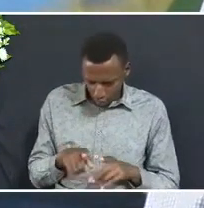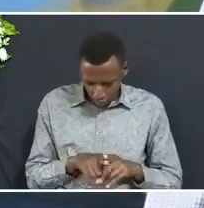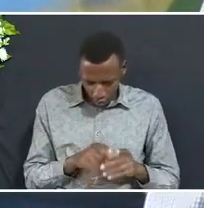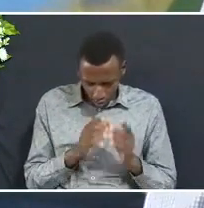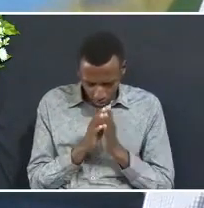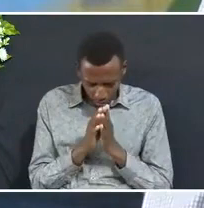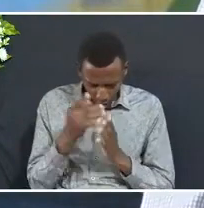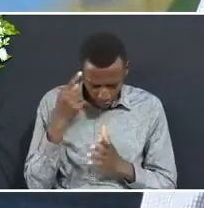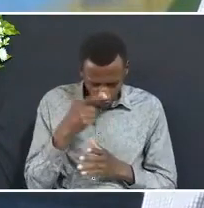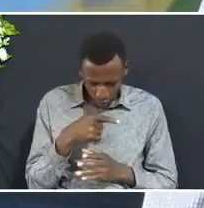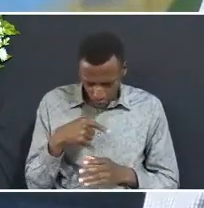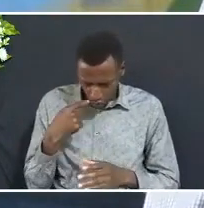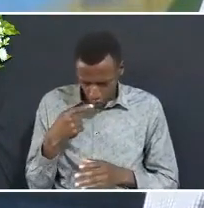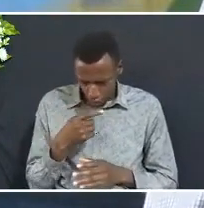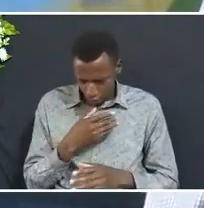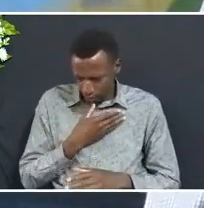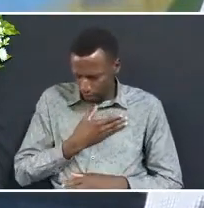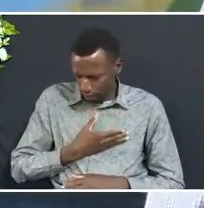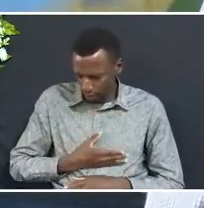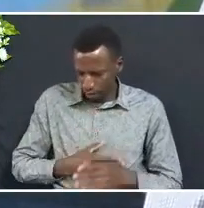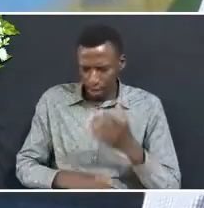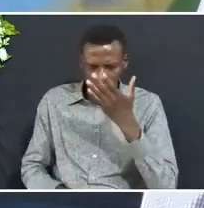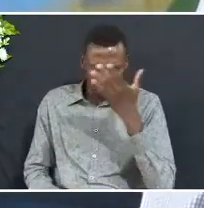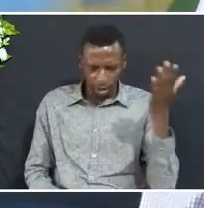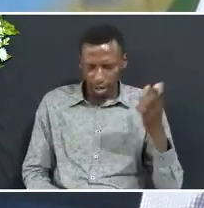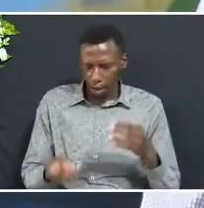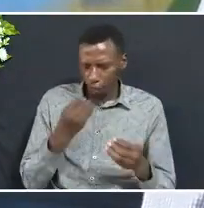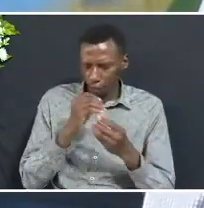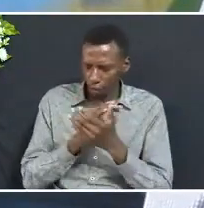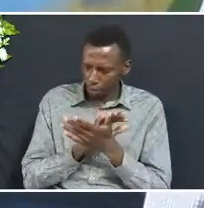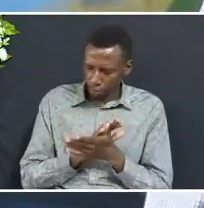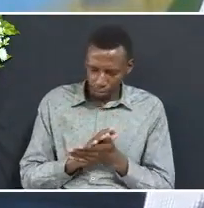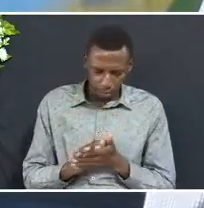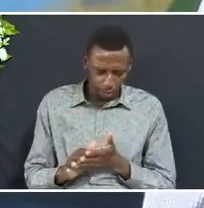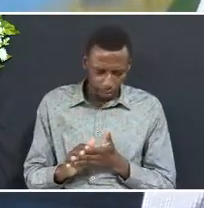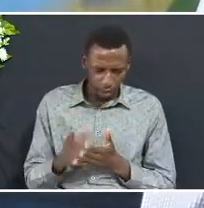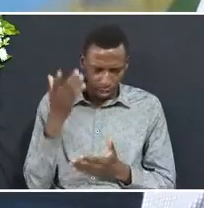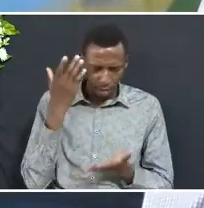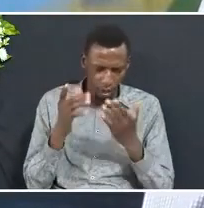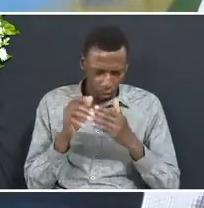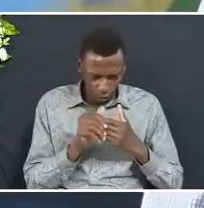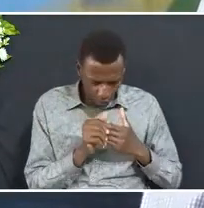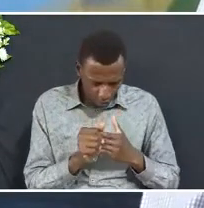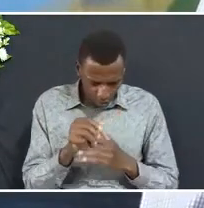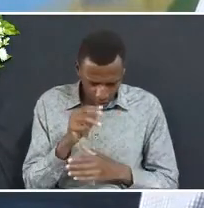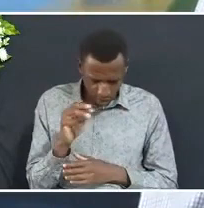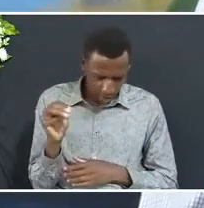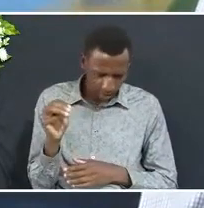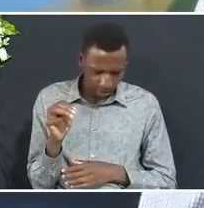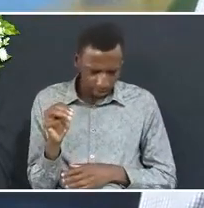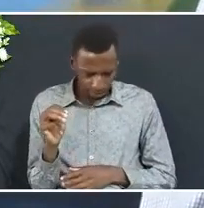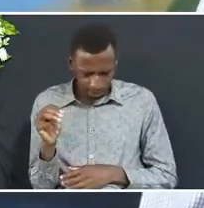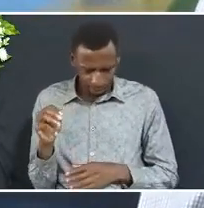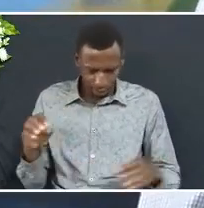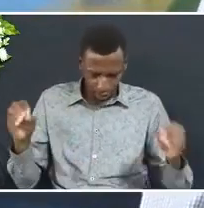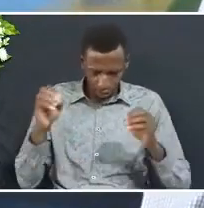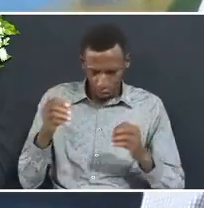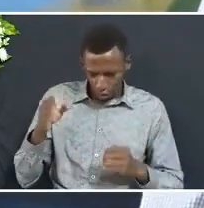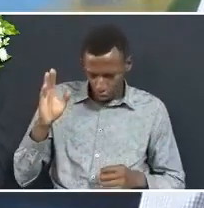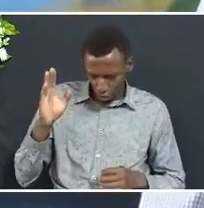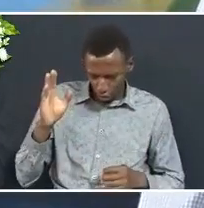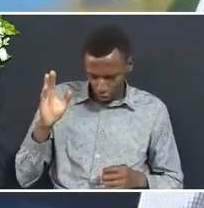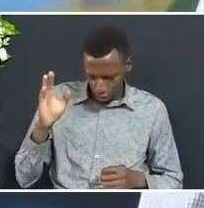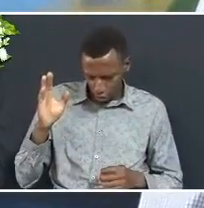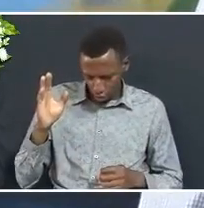ambao wanaishi njaa mahali ambapo hawana chakula, uweze kuwaongoza hata na watoto wadogo Mwenyezi Mungu.